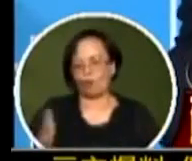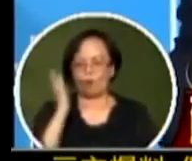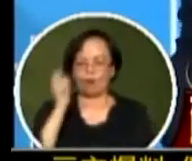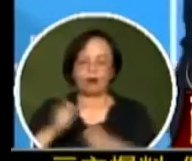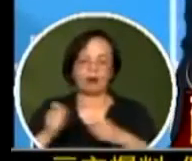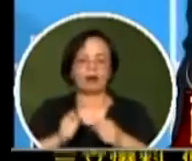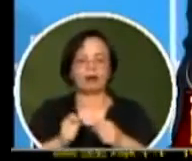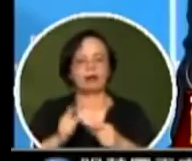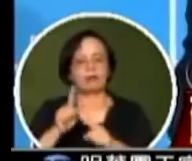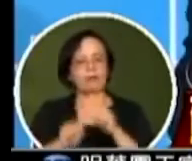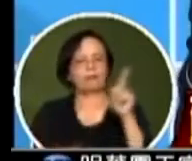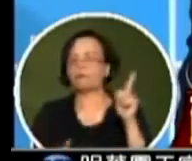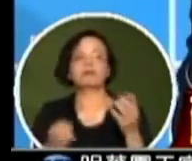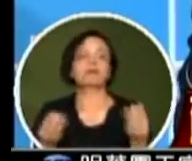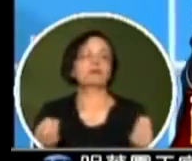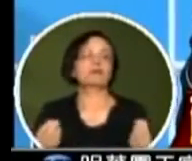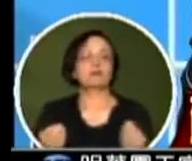别。我伫二十当前。